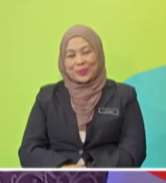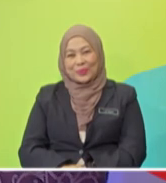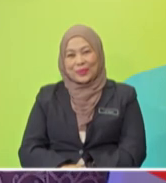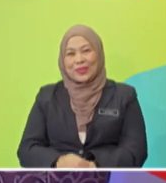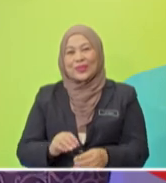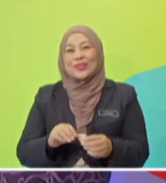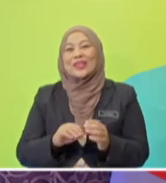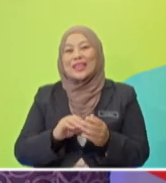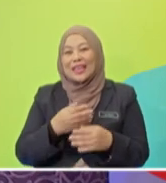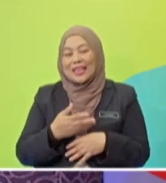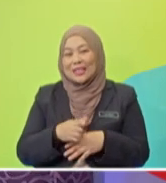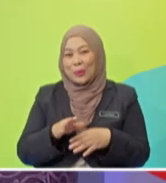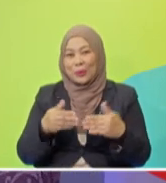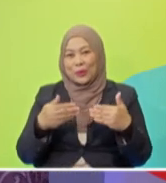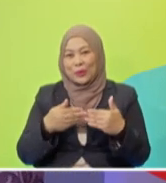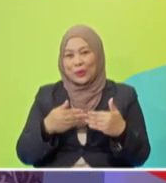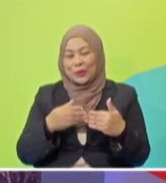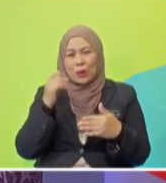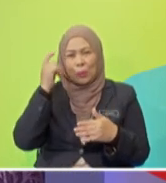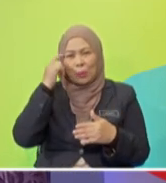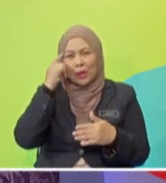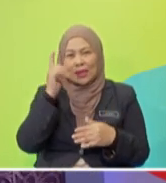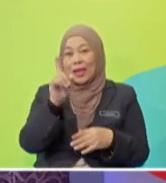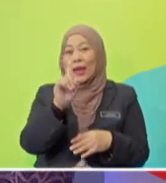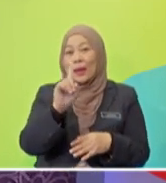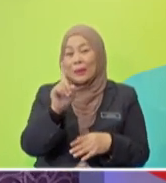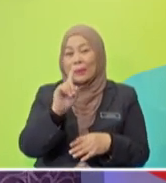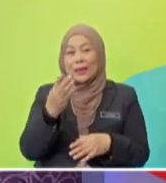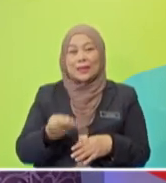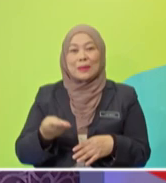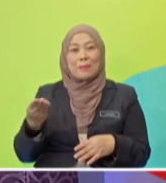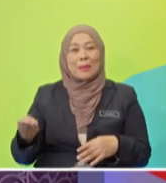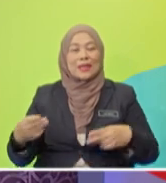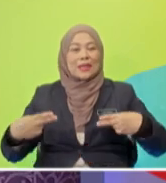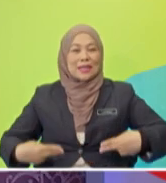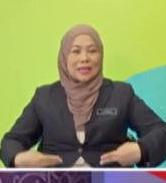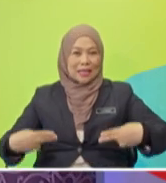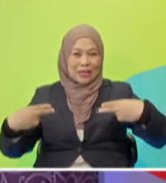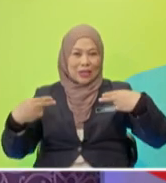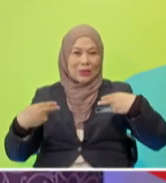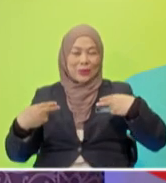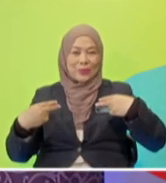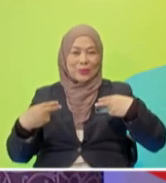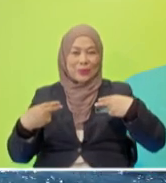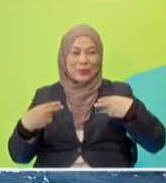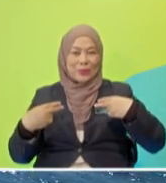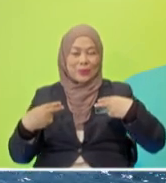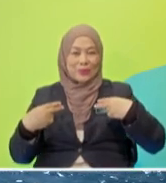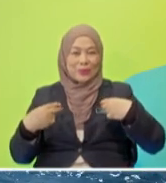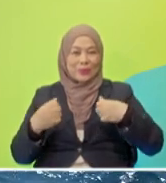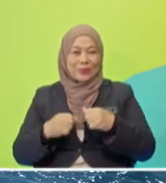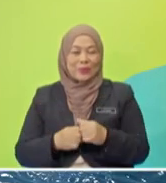lagi Oh ini masih lagi benda hidup Oke saya kembalikan pertama gambar pokok apa ini itu